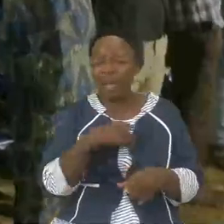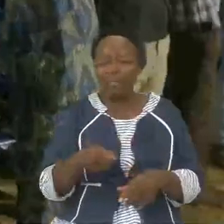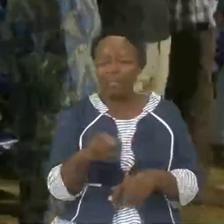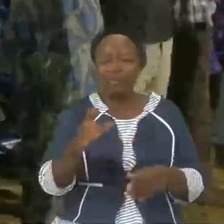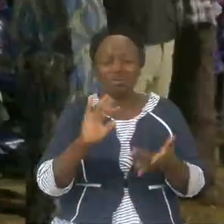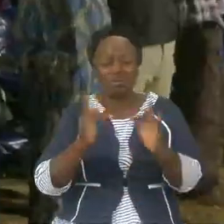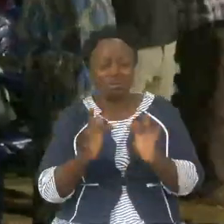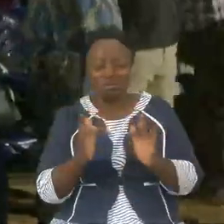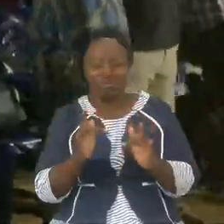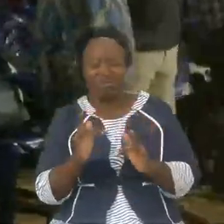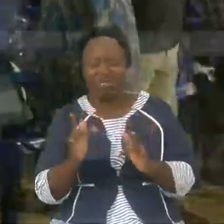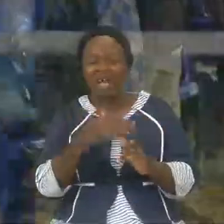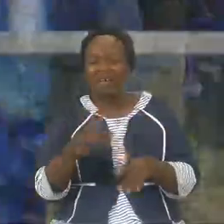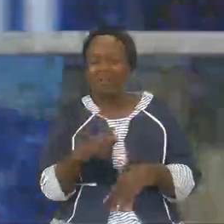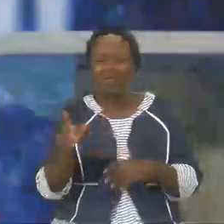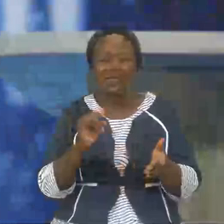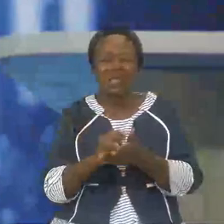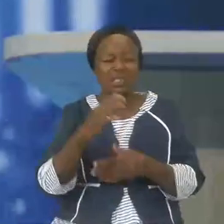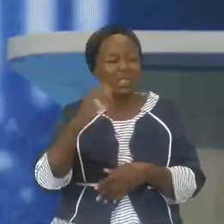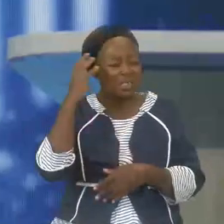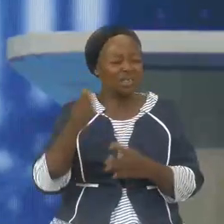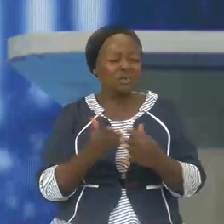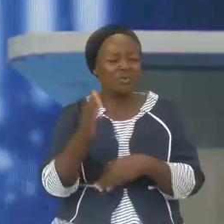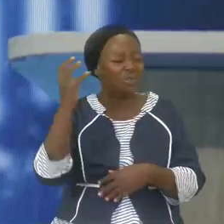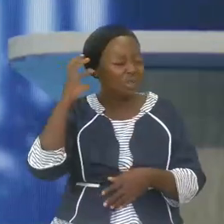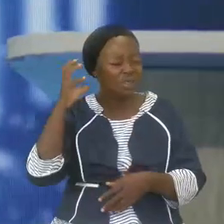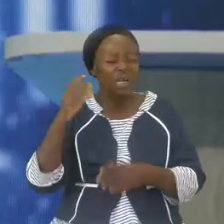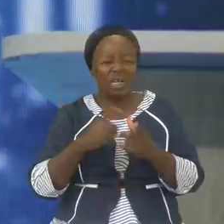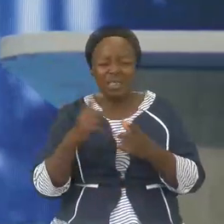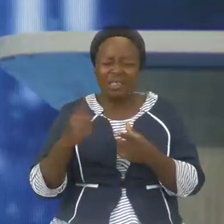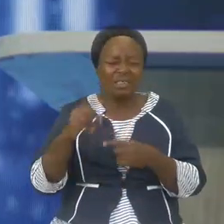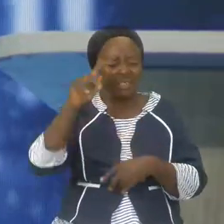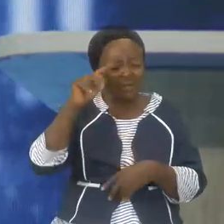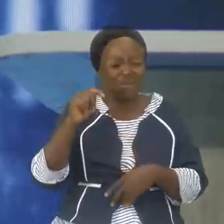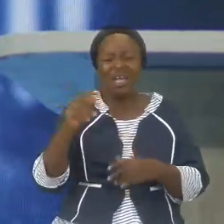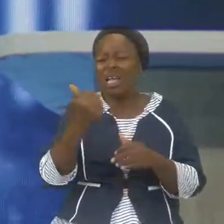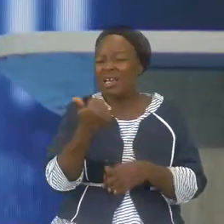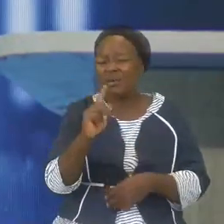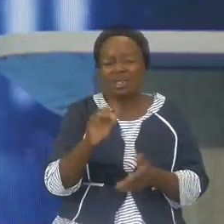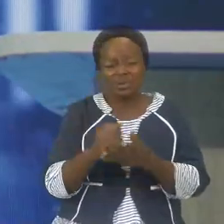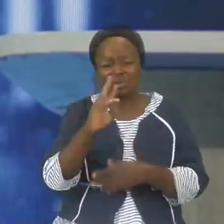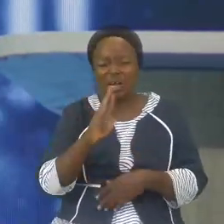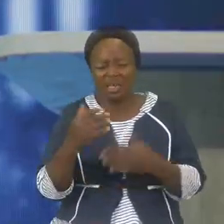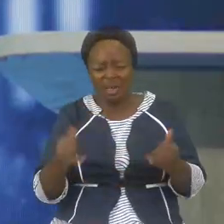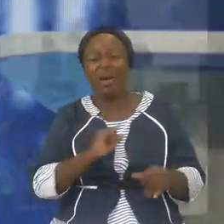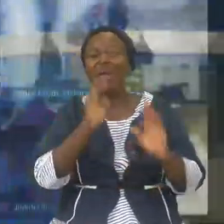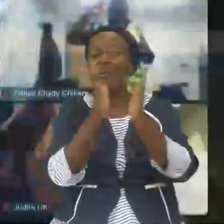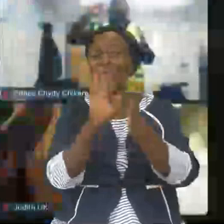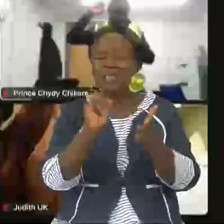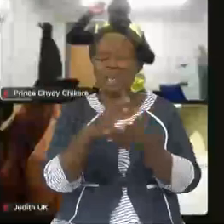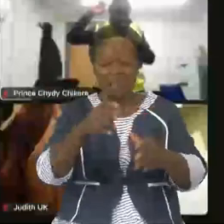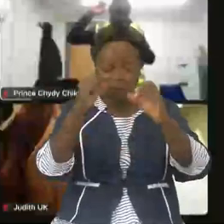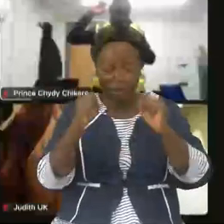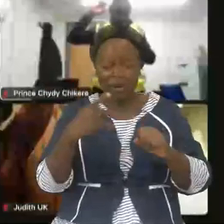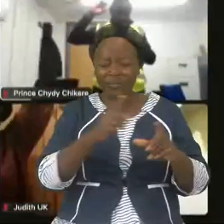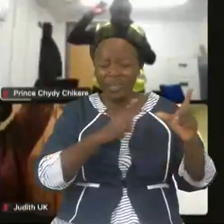et ceux qui sont en ligne, ceux qui sont à la radio, à la télé, partout, où que vous soyez, je